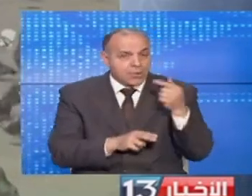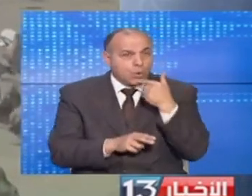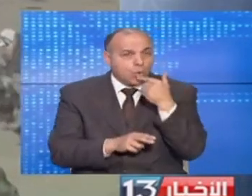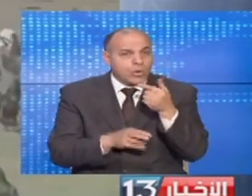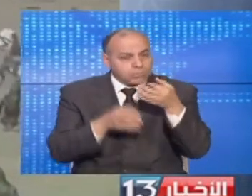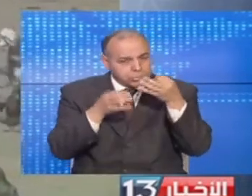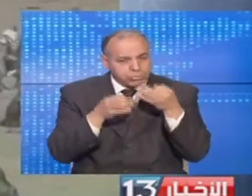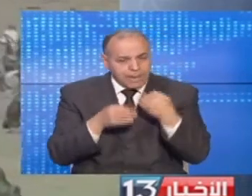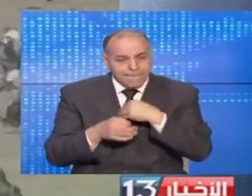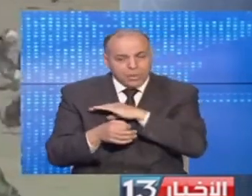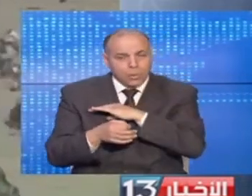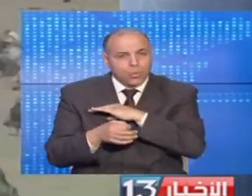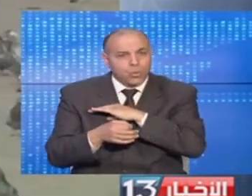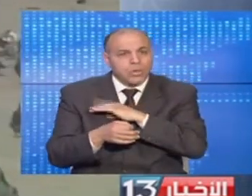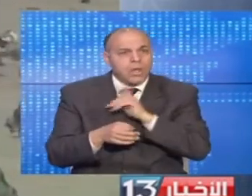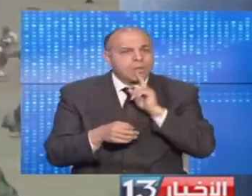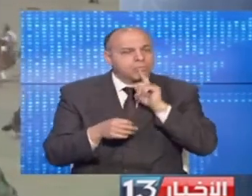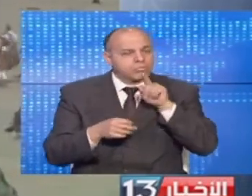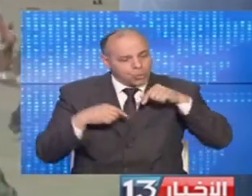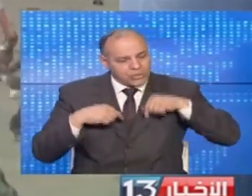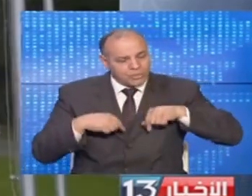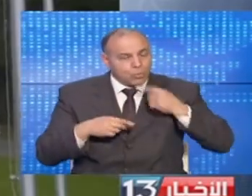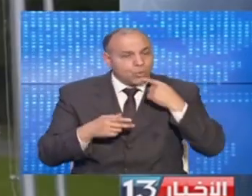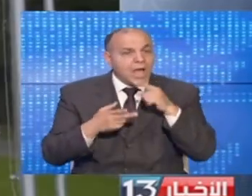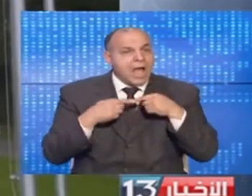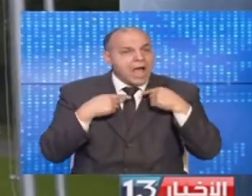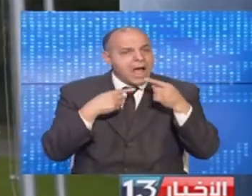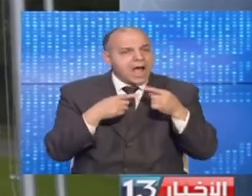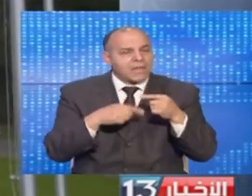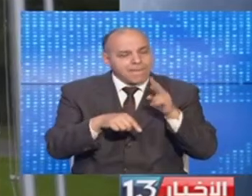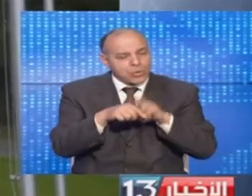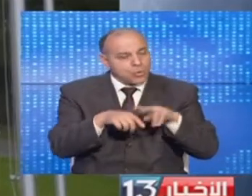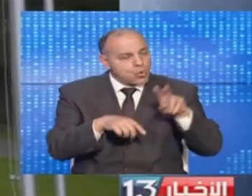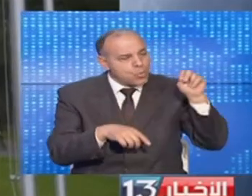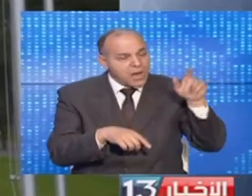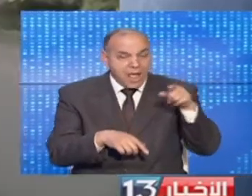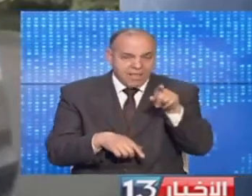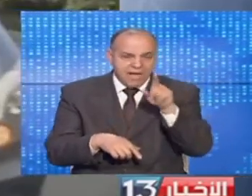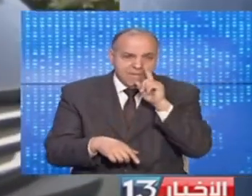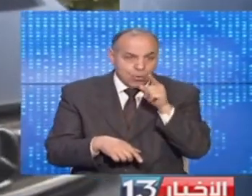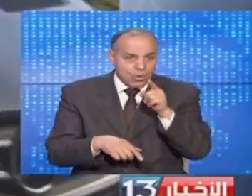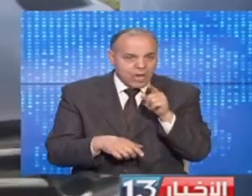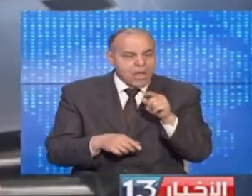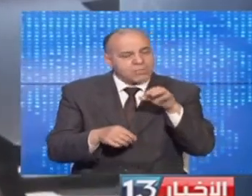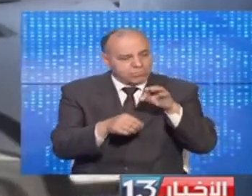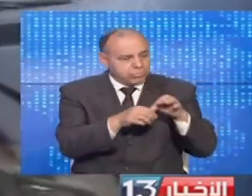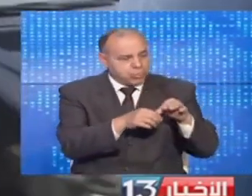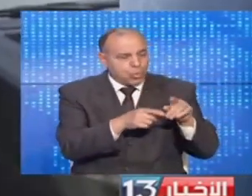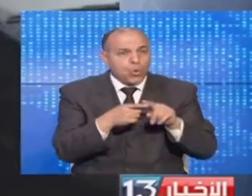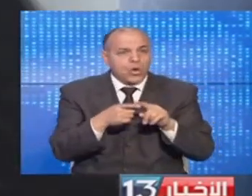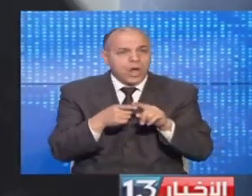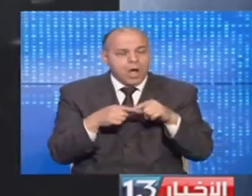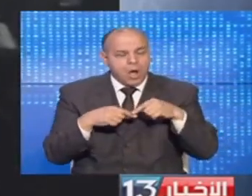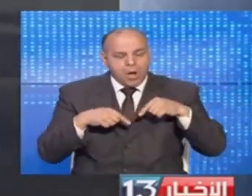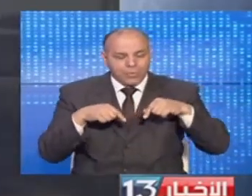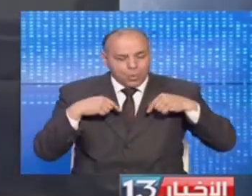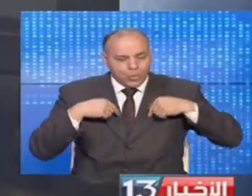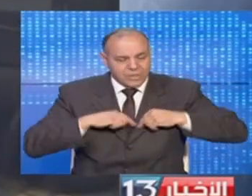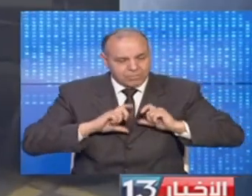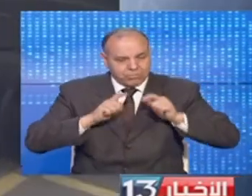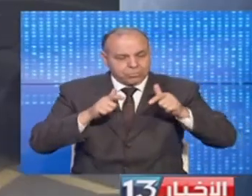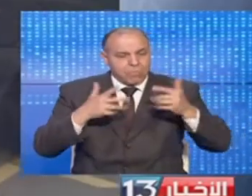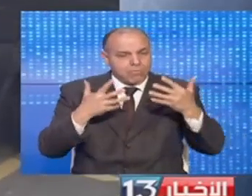تحديد ممثلي السلطه التنفيذيه حيث اعلنت البعثه الامميه في ليبيا ان الترشيحات بقياده حكومه انتقاليه